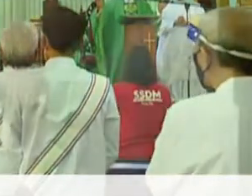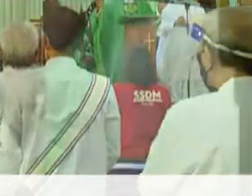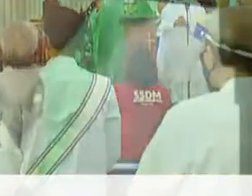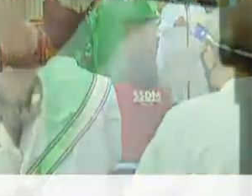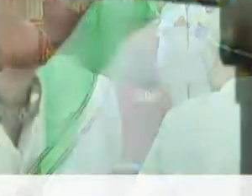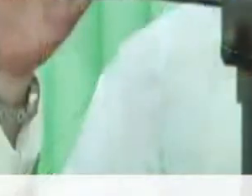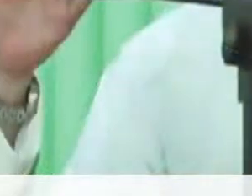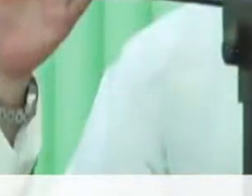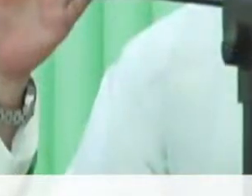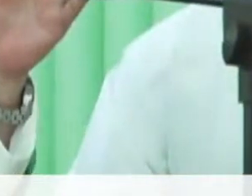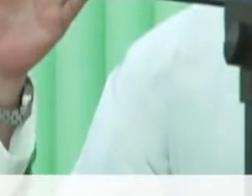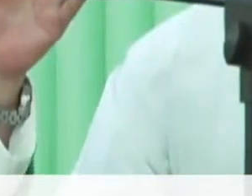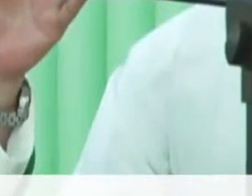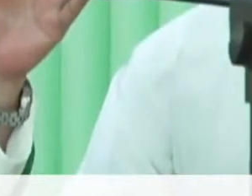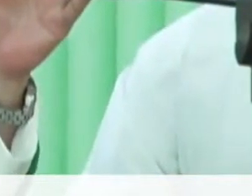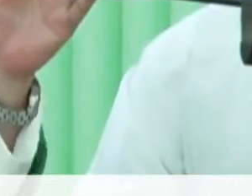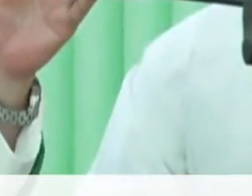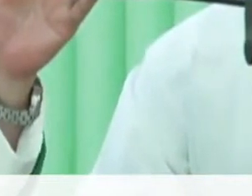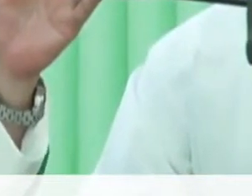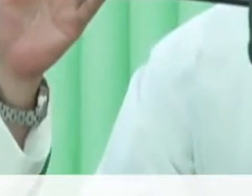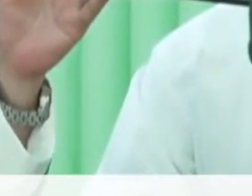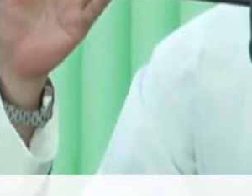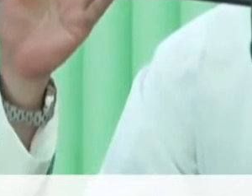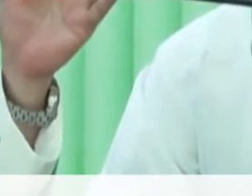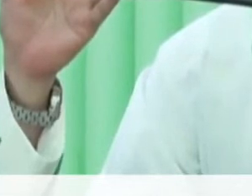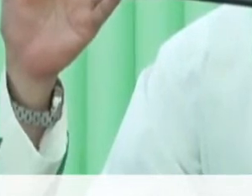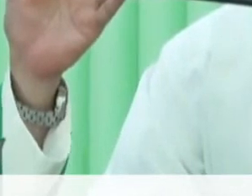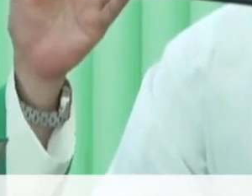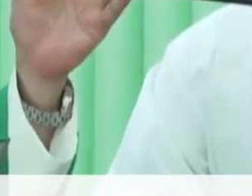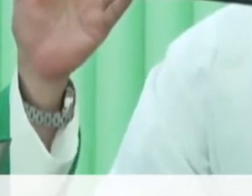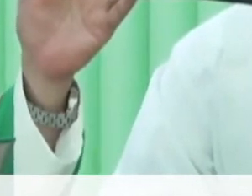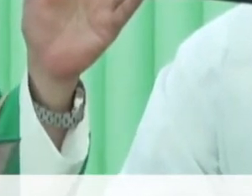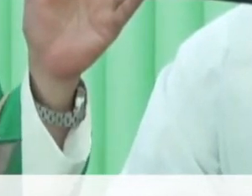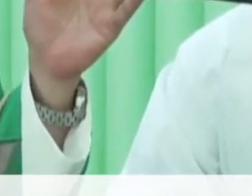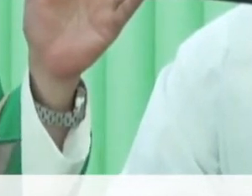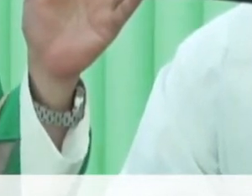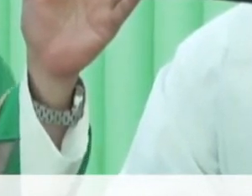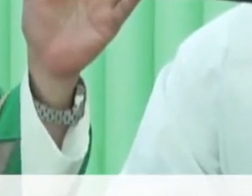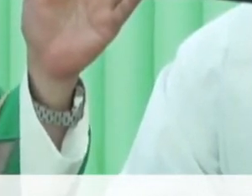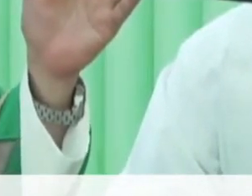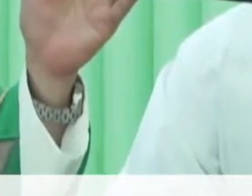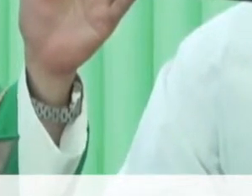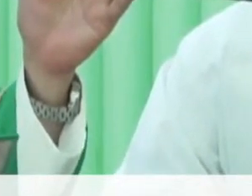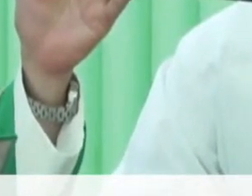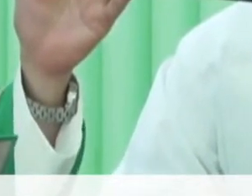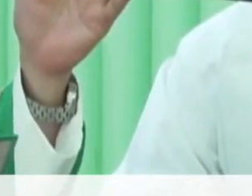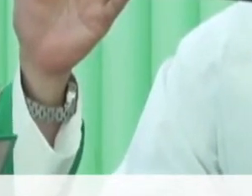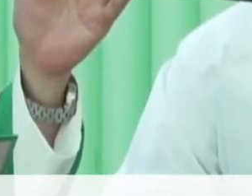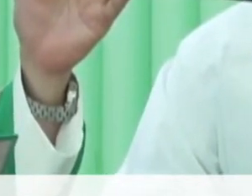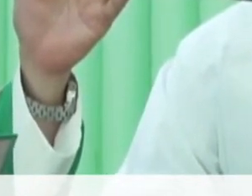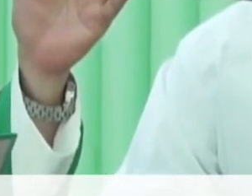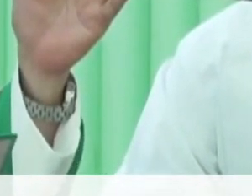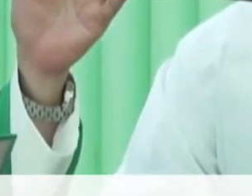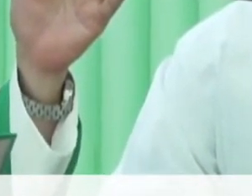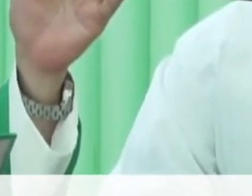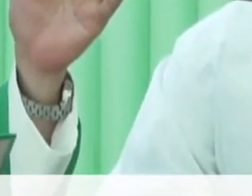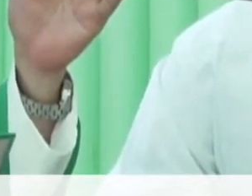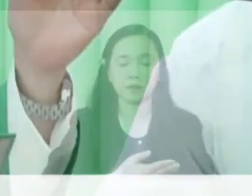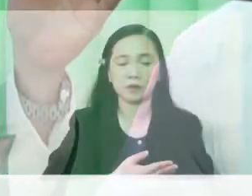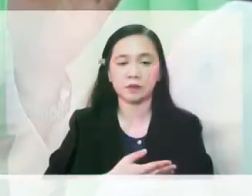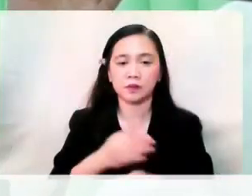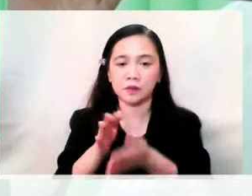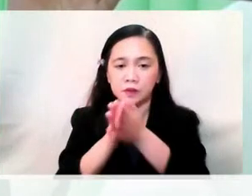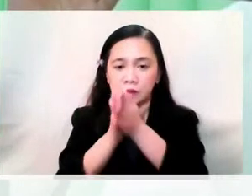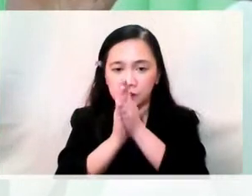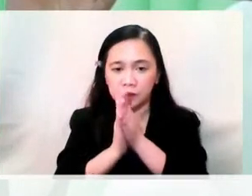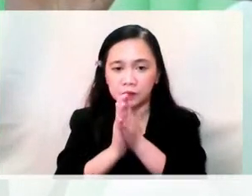Ama naming mapagmahal, kaming nakinabang sa katawan at dugo ng iyong anak ay sumasamo sa iyong